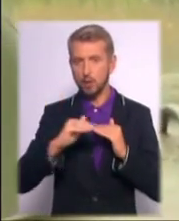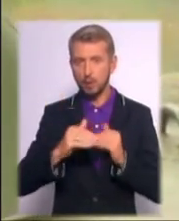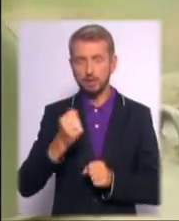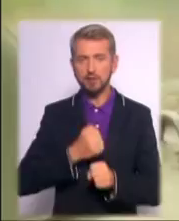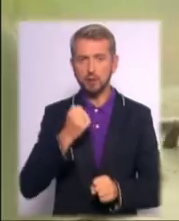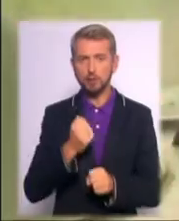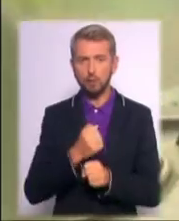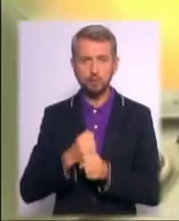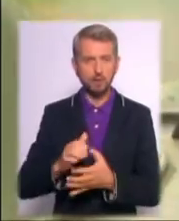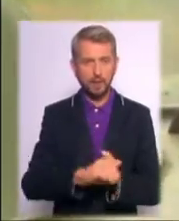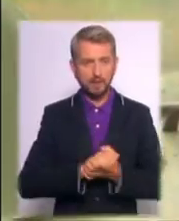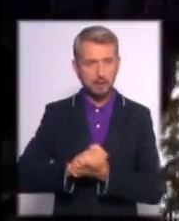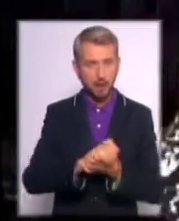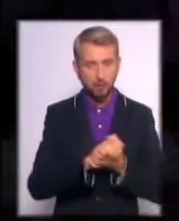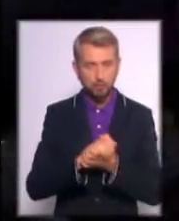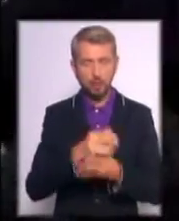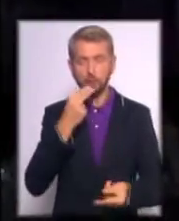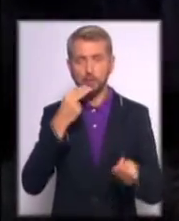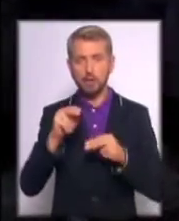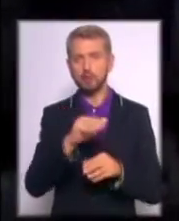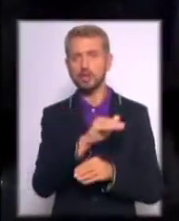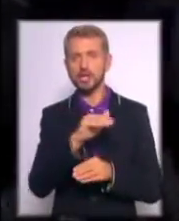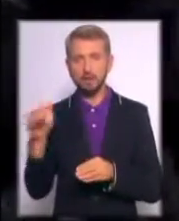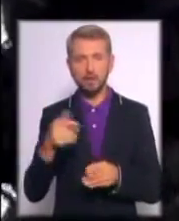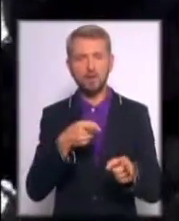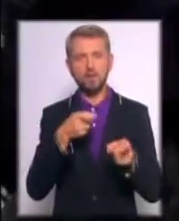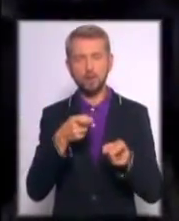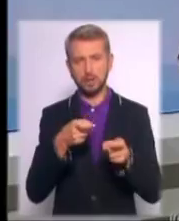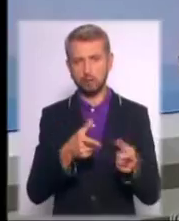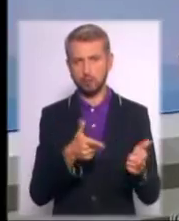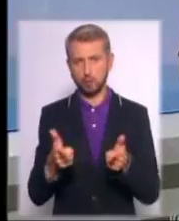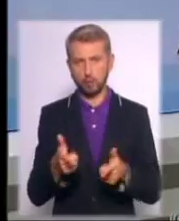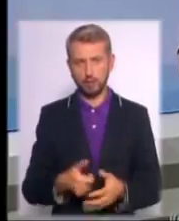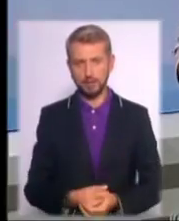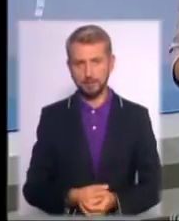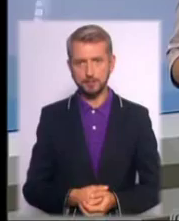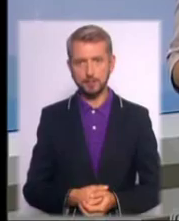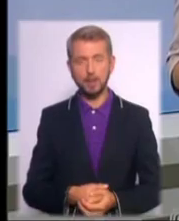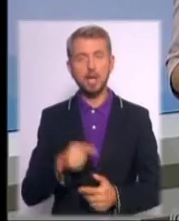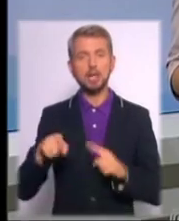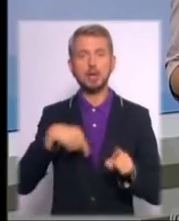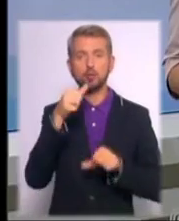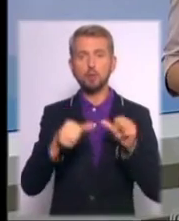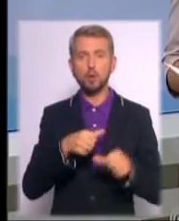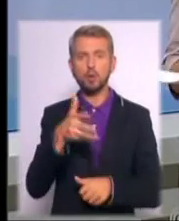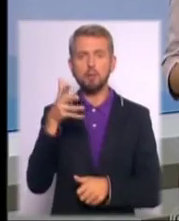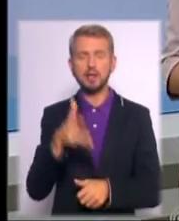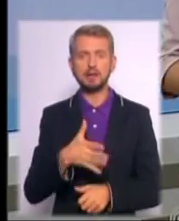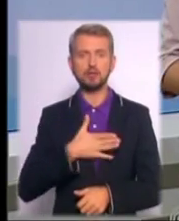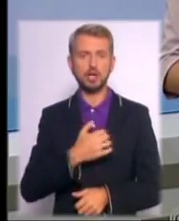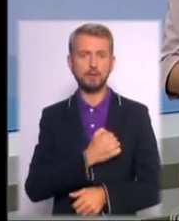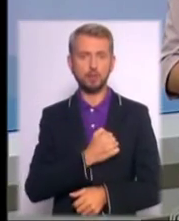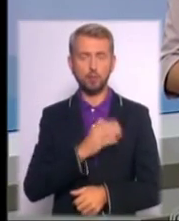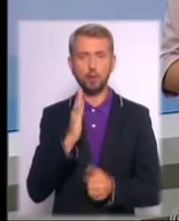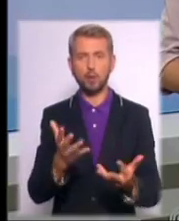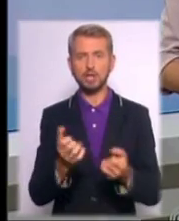бойове злагодження, вдосконалюючи рівень вогневої підготовки. А наступного року 5 тисяч наших військових